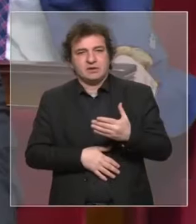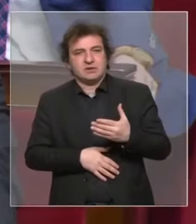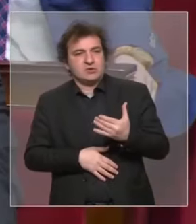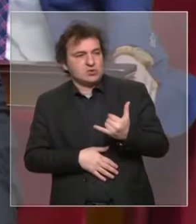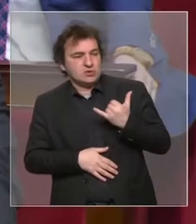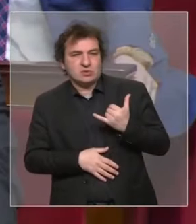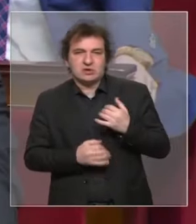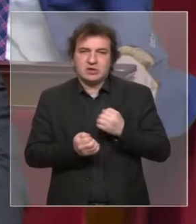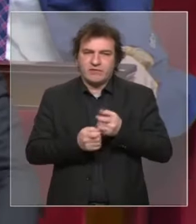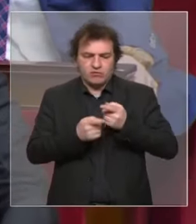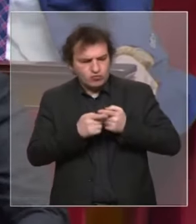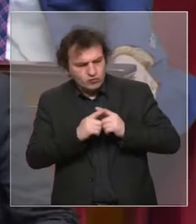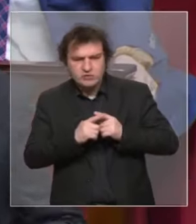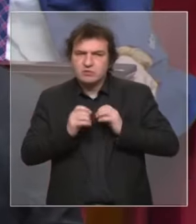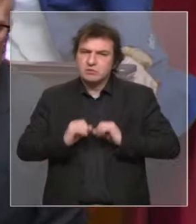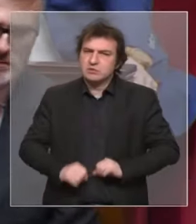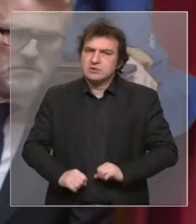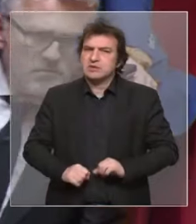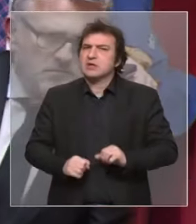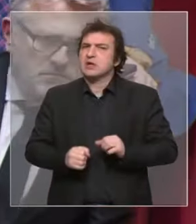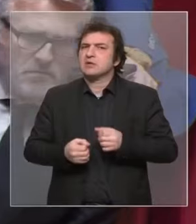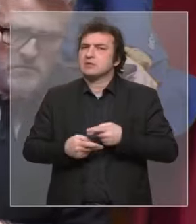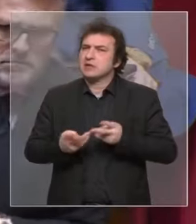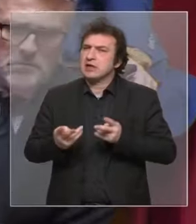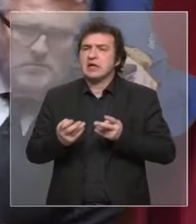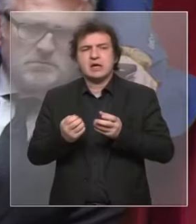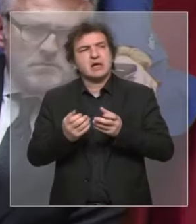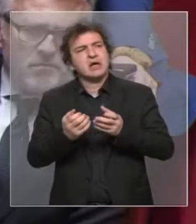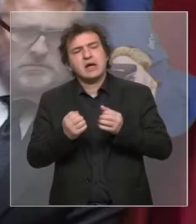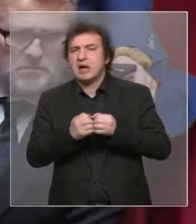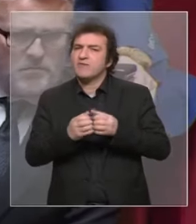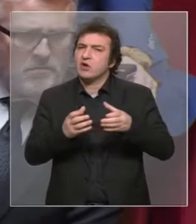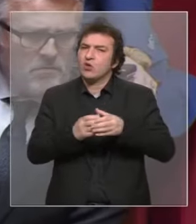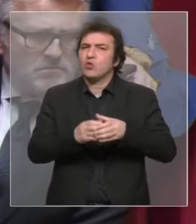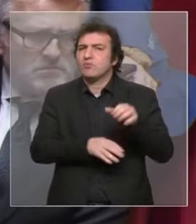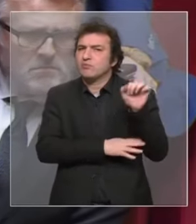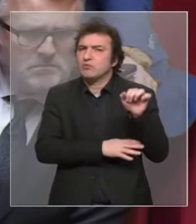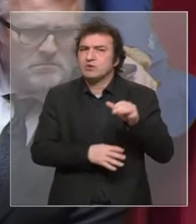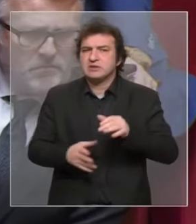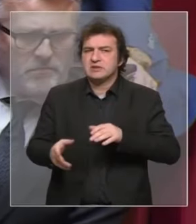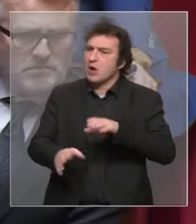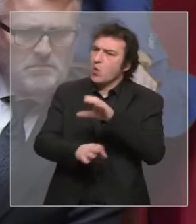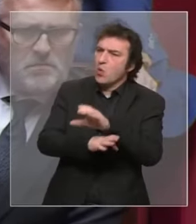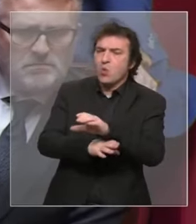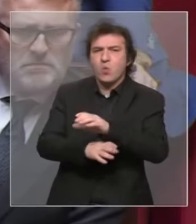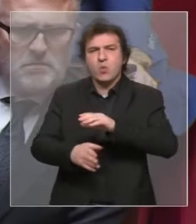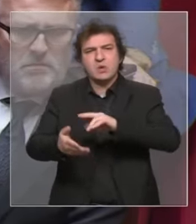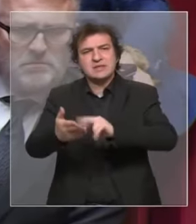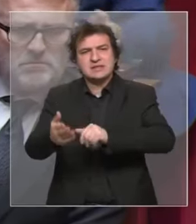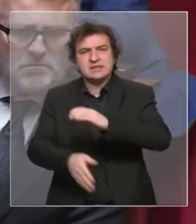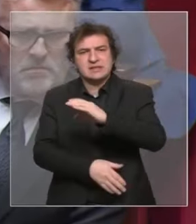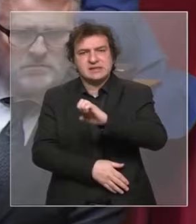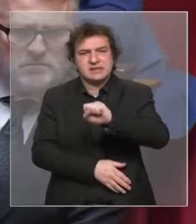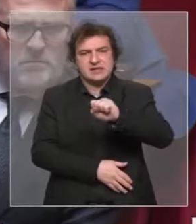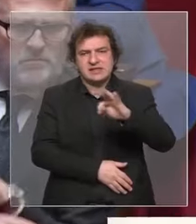conviction partagée que le Sénat s'est prononcé à l'initiative du groupe communiste contre la ratification par la France du CETA, ce traité entre